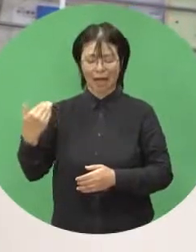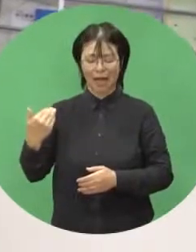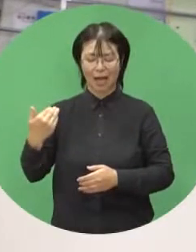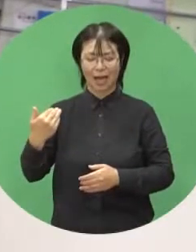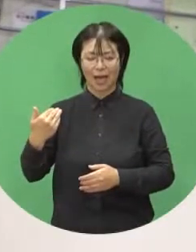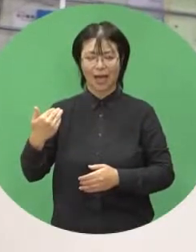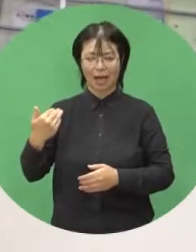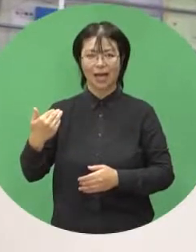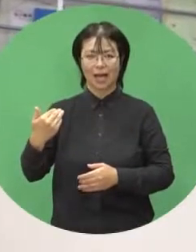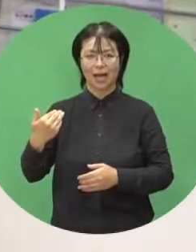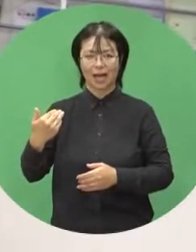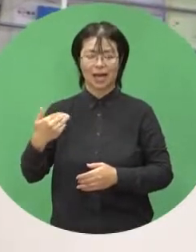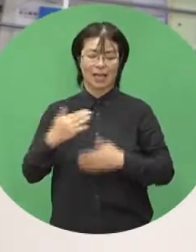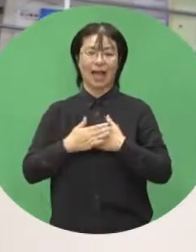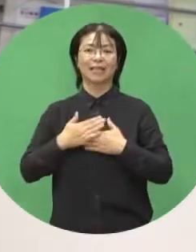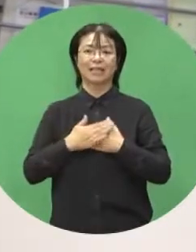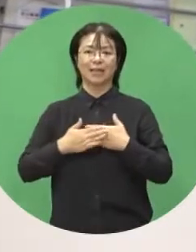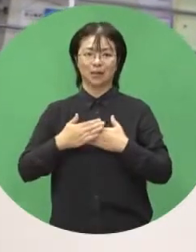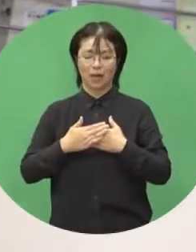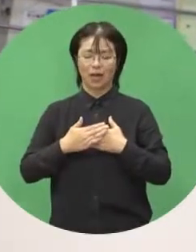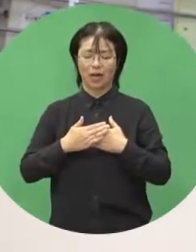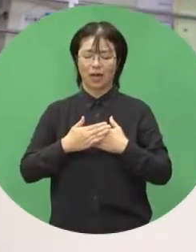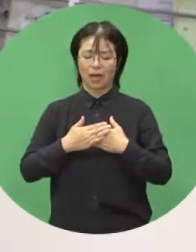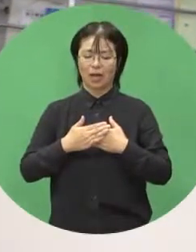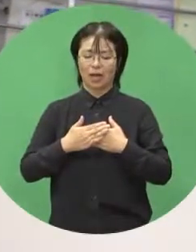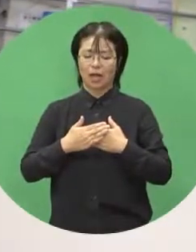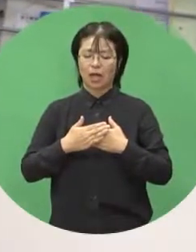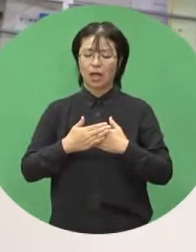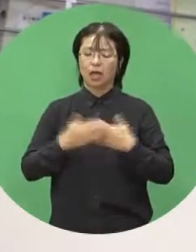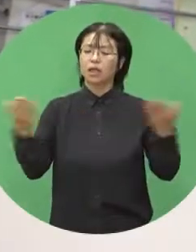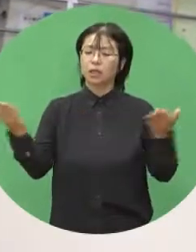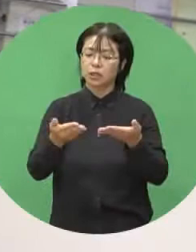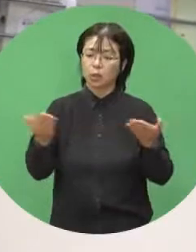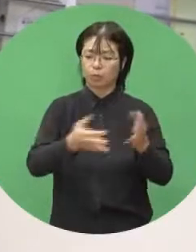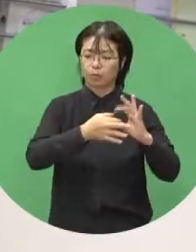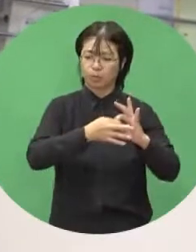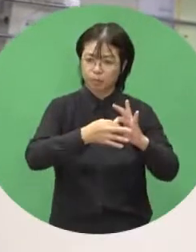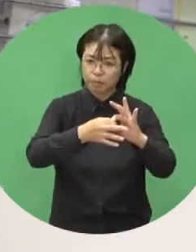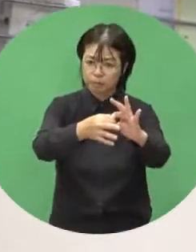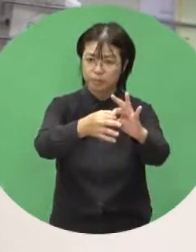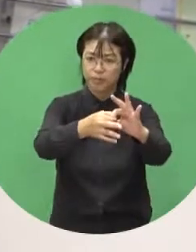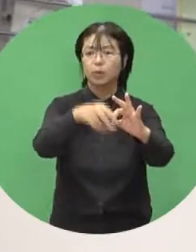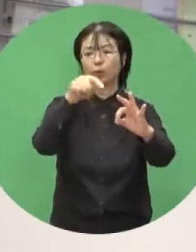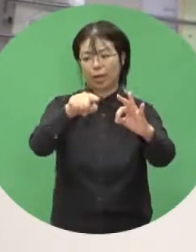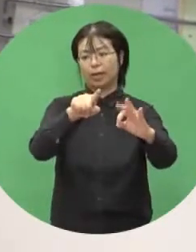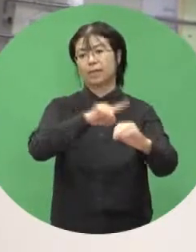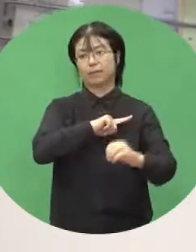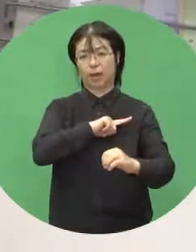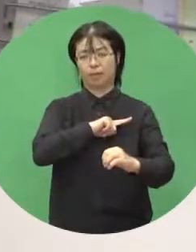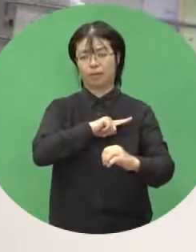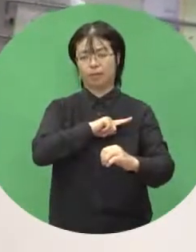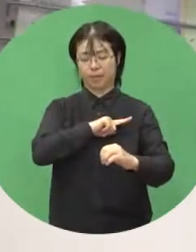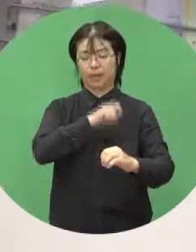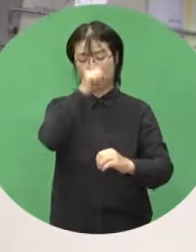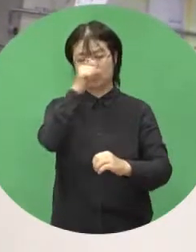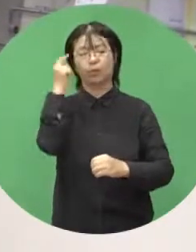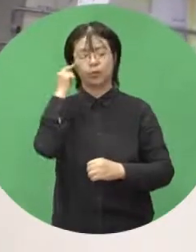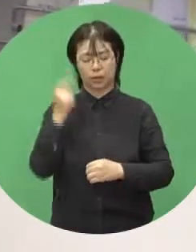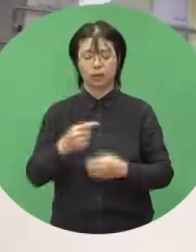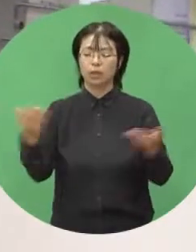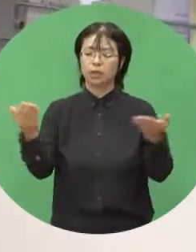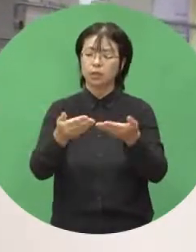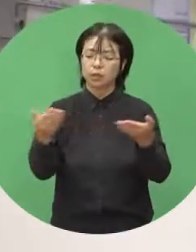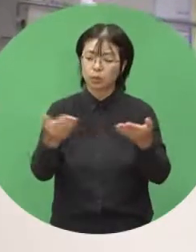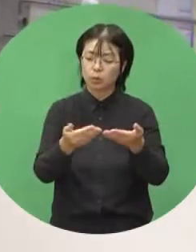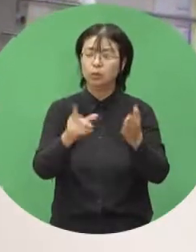心がけてるっていうことは、やはり継続で就労していただけるっていうことが一番だと思うんです。お勤めされ